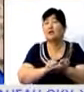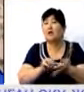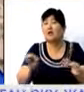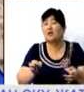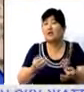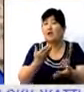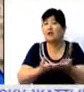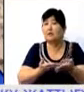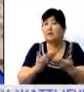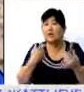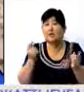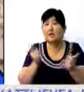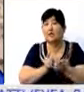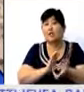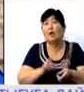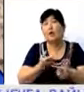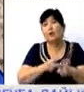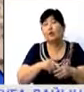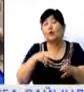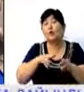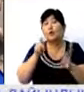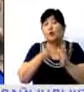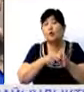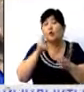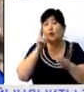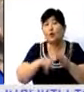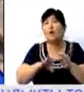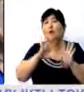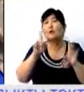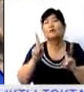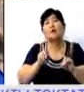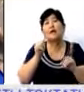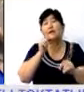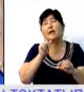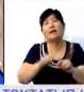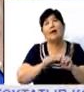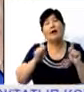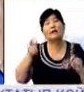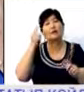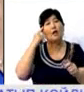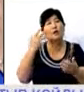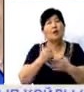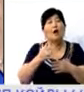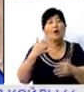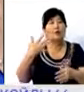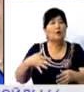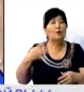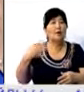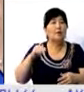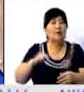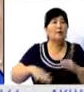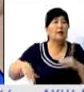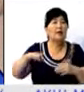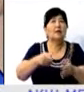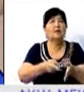мәлімет кездеспейді. Зерттеу жұмыстары толық аяқталғаннан кейін көне шаһар бүккен талай сыр ашылар деп сенеміз. Бірақ аумағы 40-50 гектарды алып жатқан қаланы